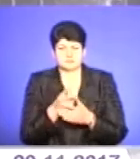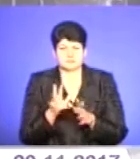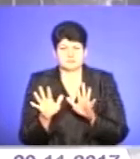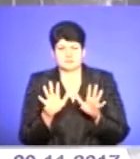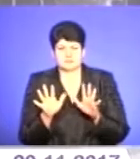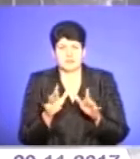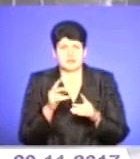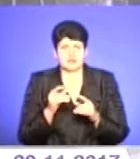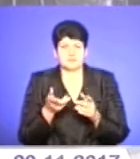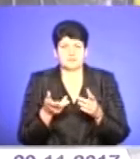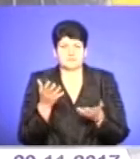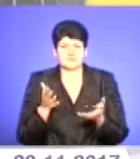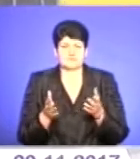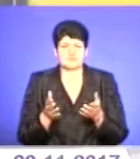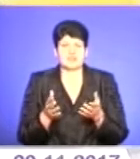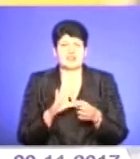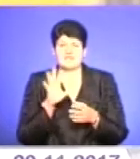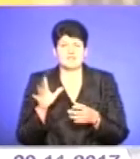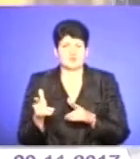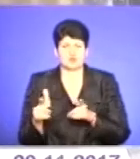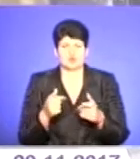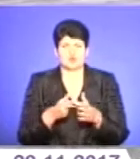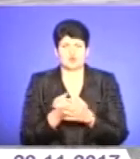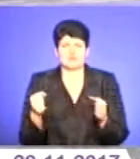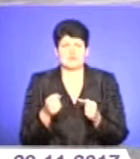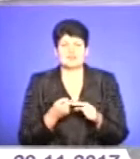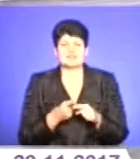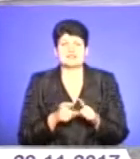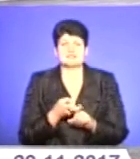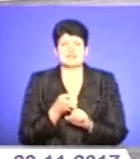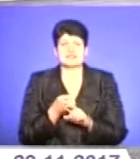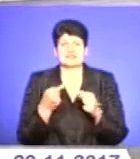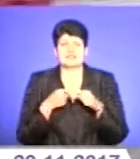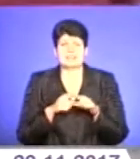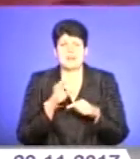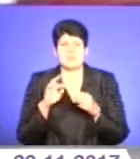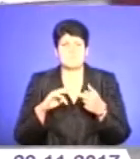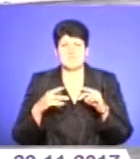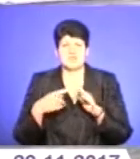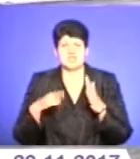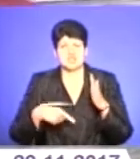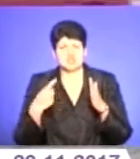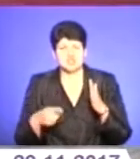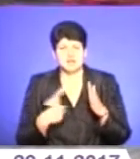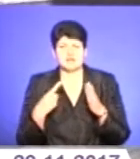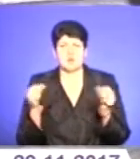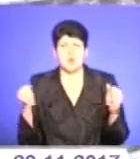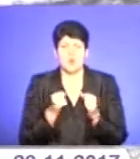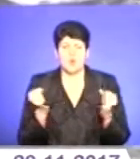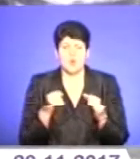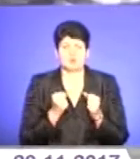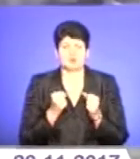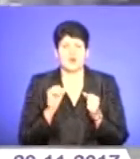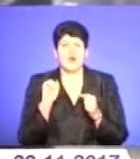Не всі транспортні засоби готові до зими, це стосується технічного стану. Непоміняні шини, у салонах холодно, не завжди справні